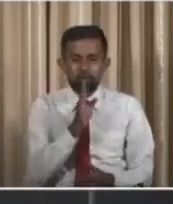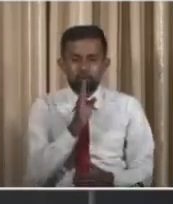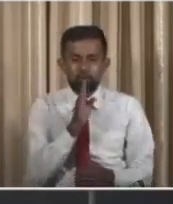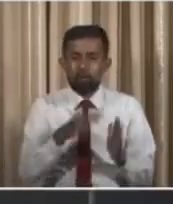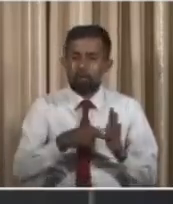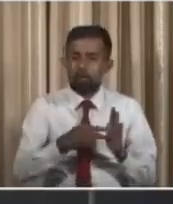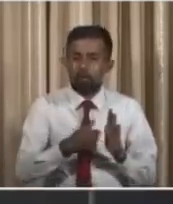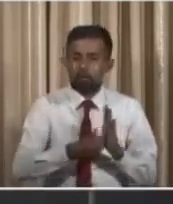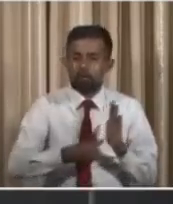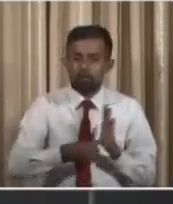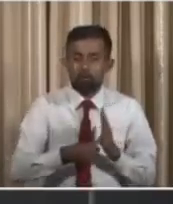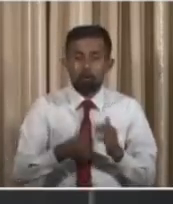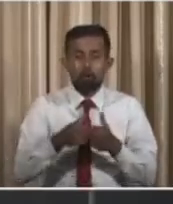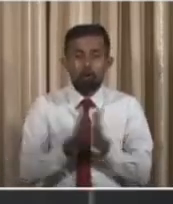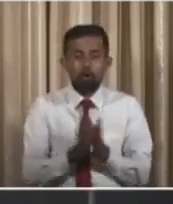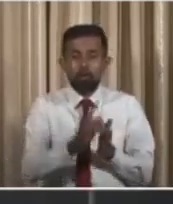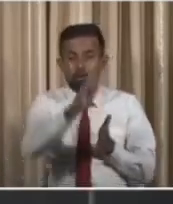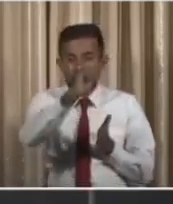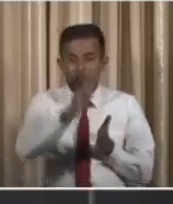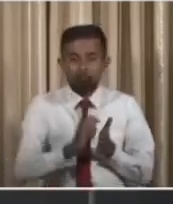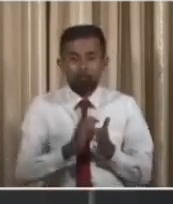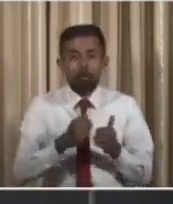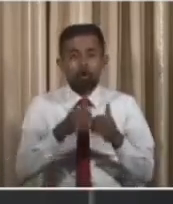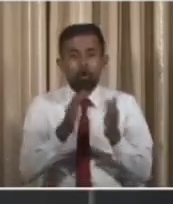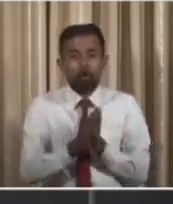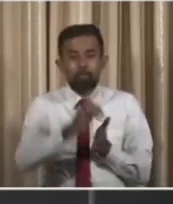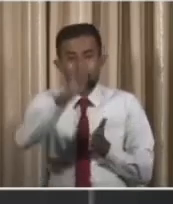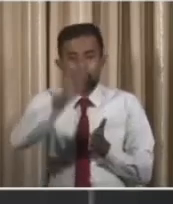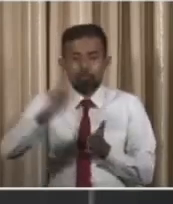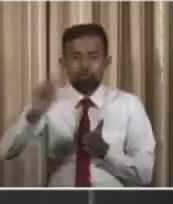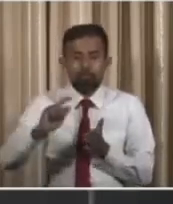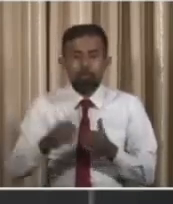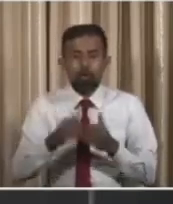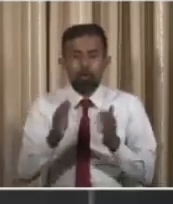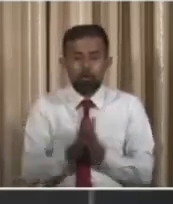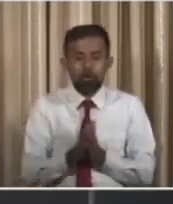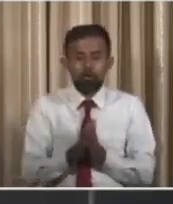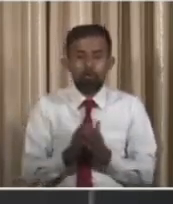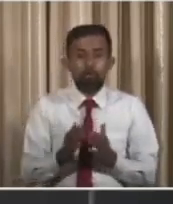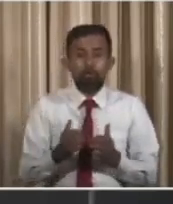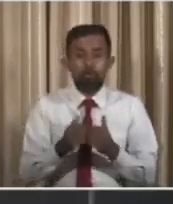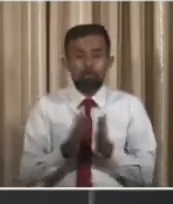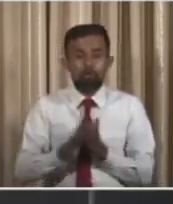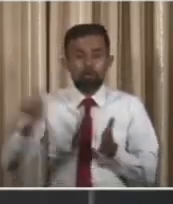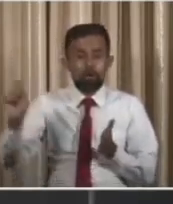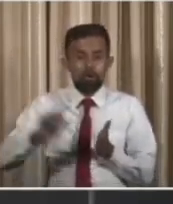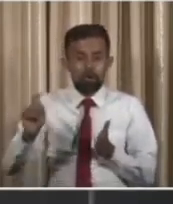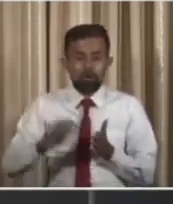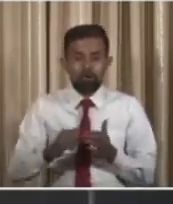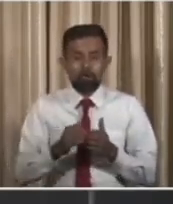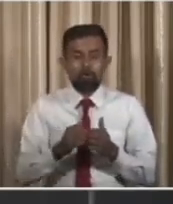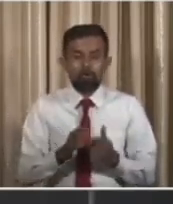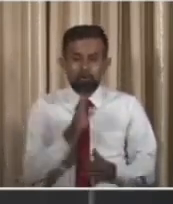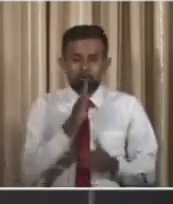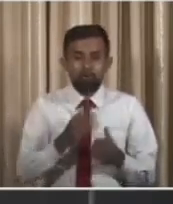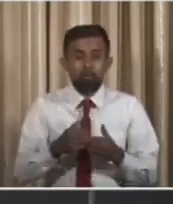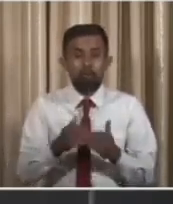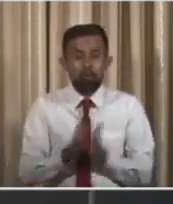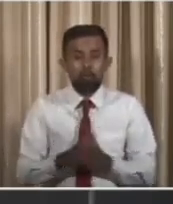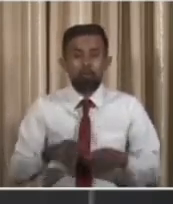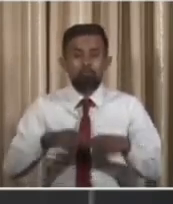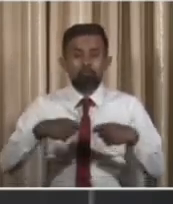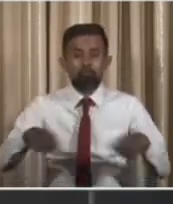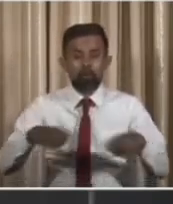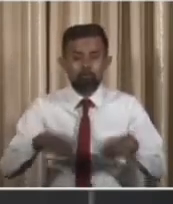විසර්ජන පනතේ මුළු ආදායමට තියෙනවා සියලු ආදායම්. සියලු ලැබීම්. දල ගෙවීම් වලට සියලු ගෙවීම්